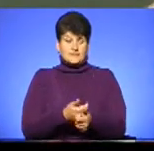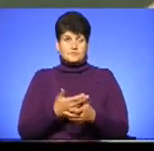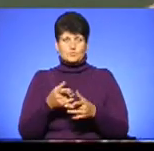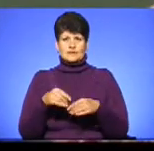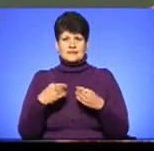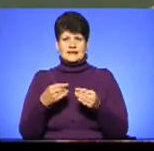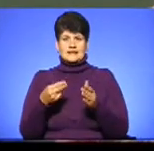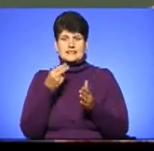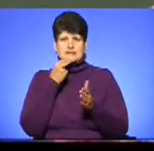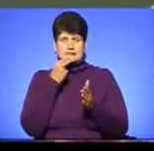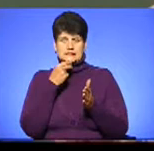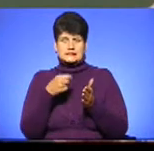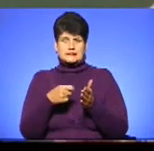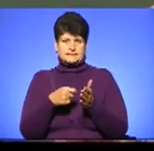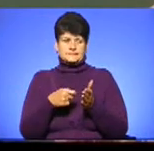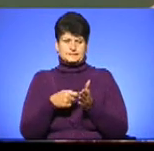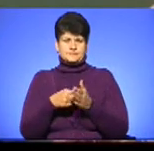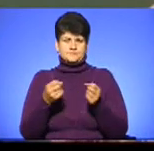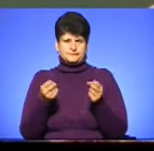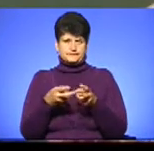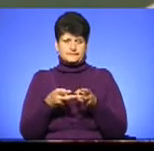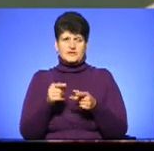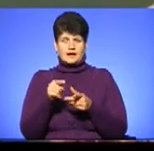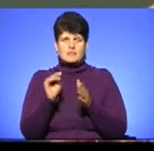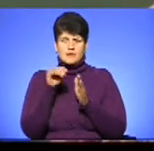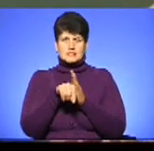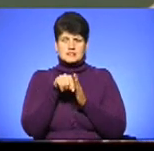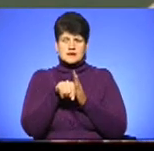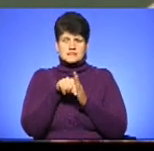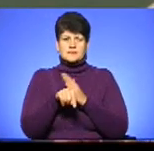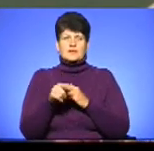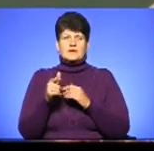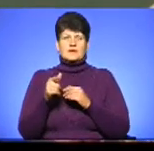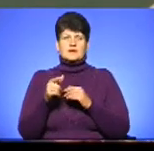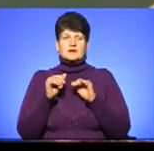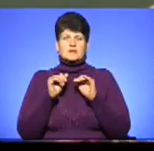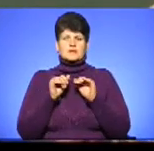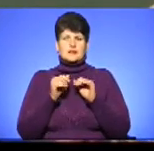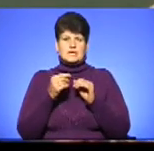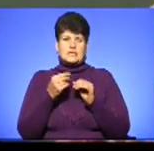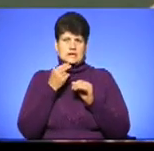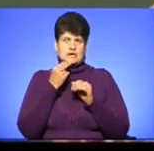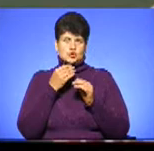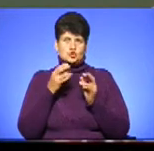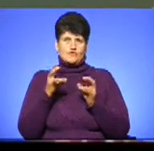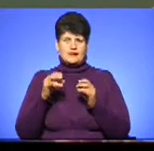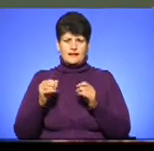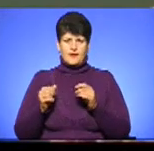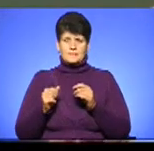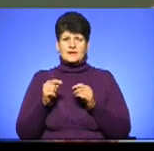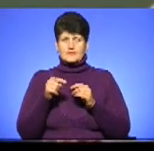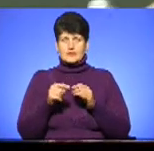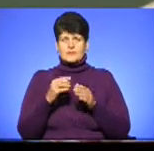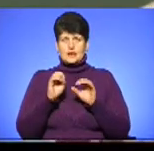принада поживна, от, в яку монтовано антиген, діюча речовина, яка зафіксована. І таким